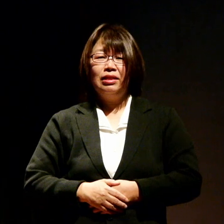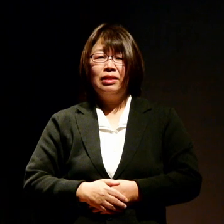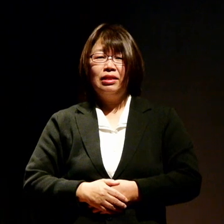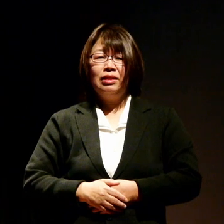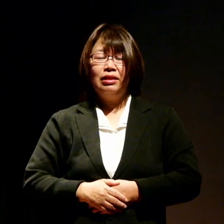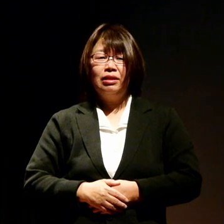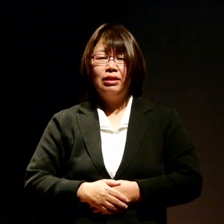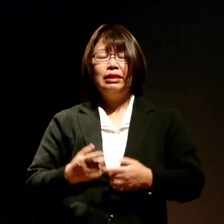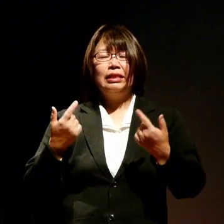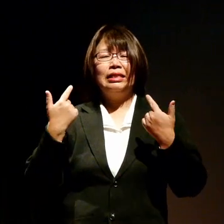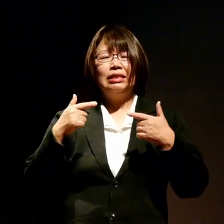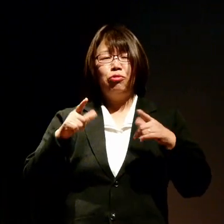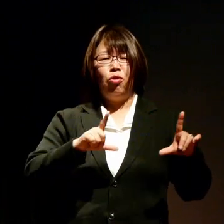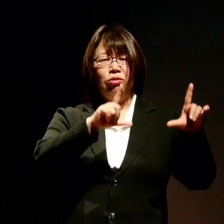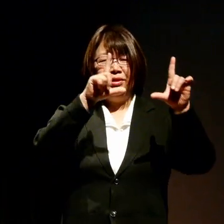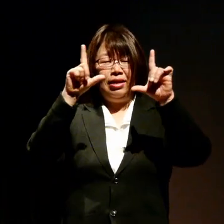普段の日常が